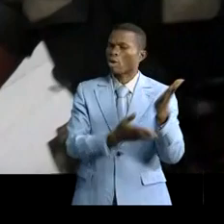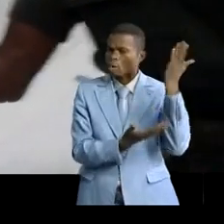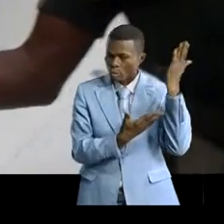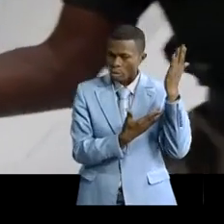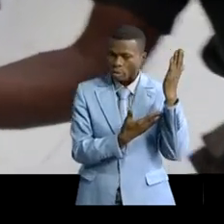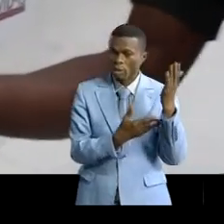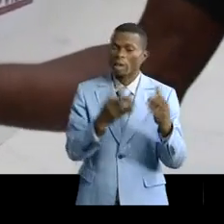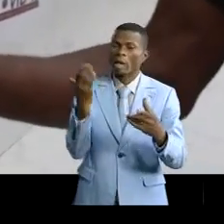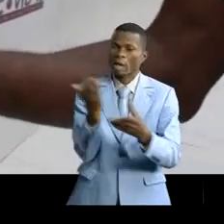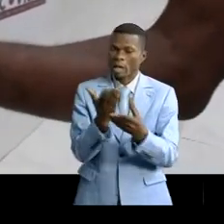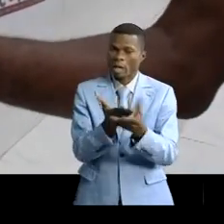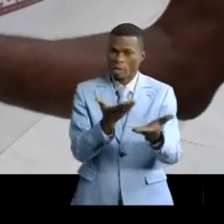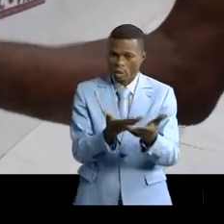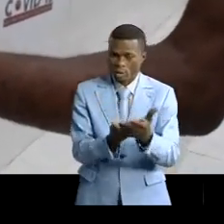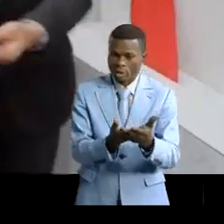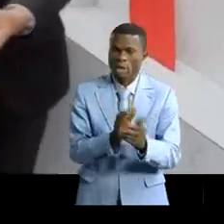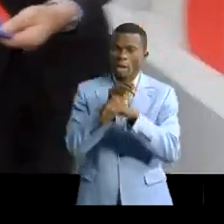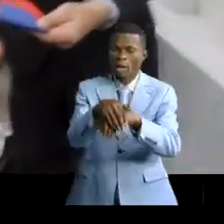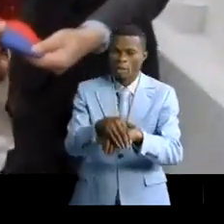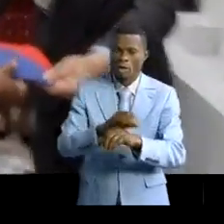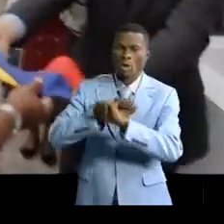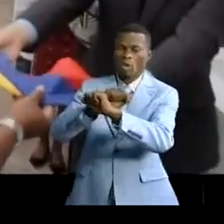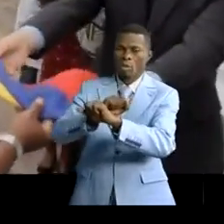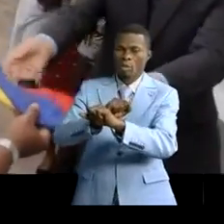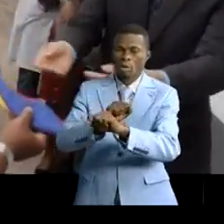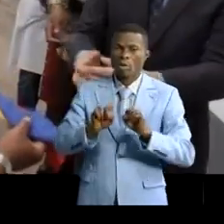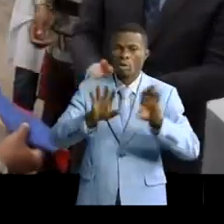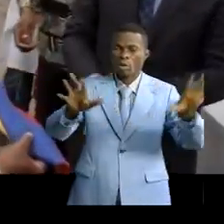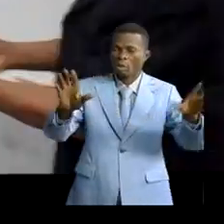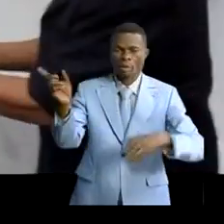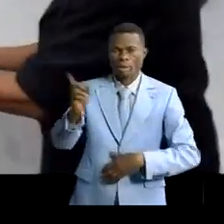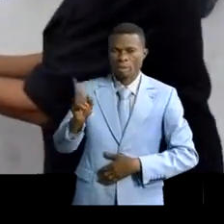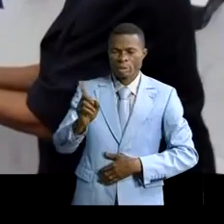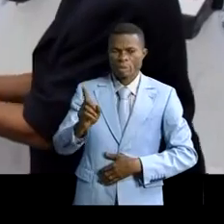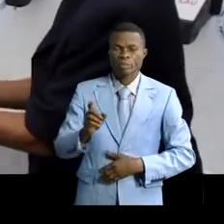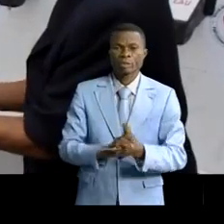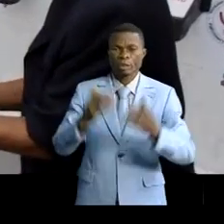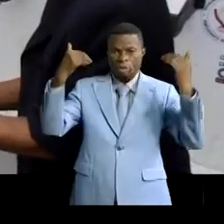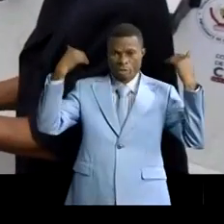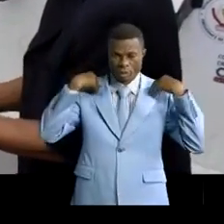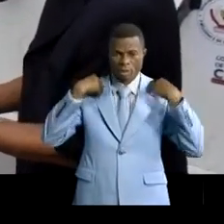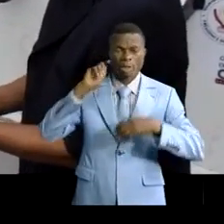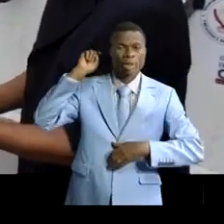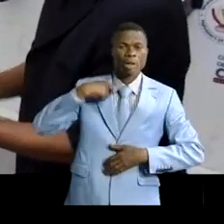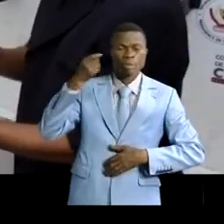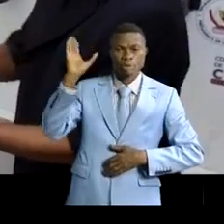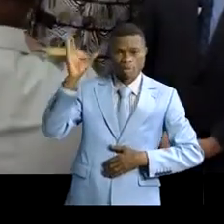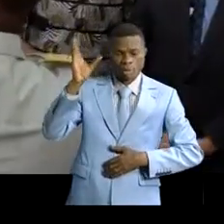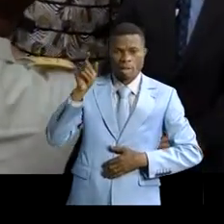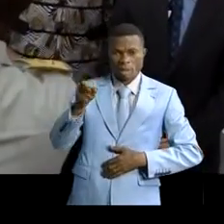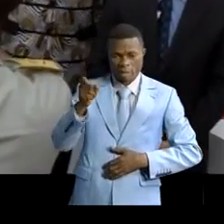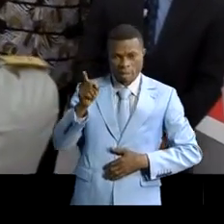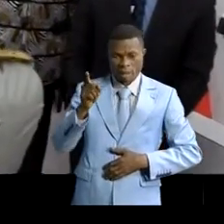ces ouvrages contribueront sûrement au freinage de la propagation. Le commandant de la prison, le colonel Manga,